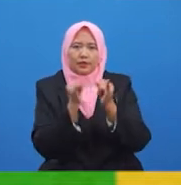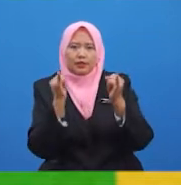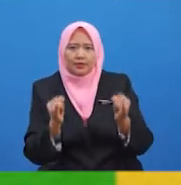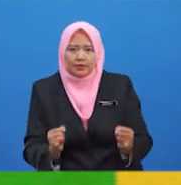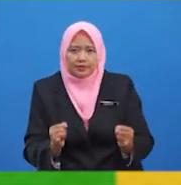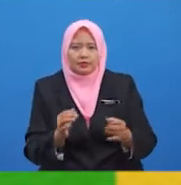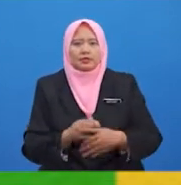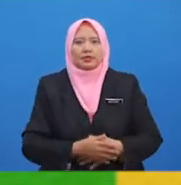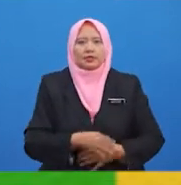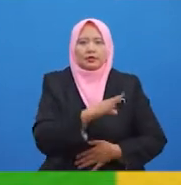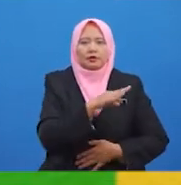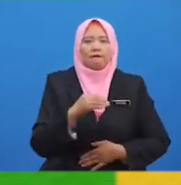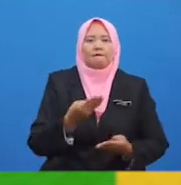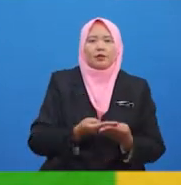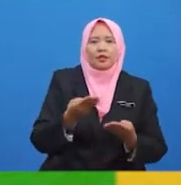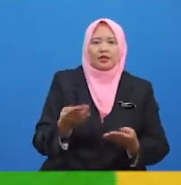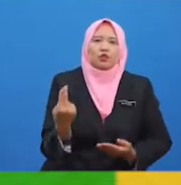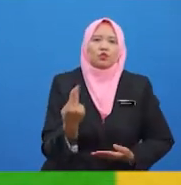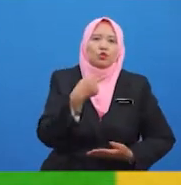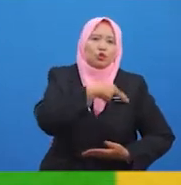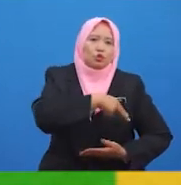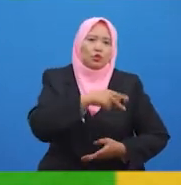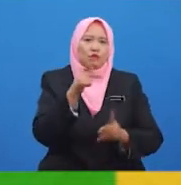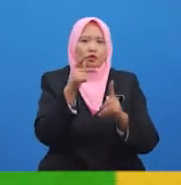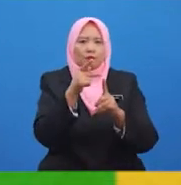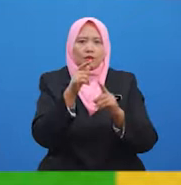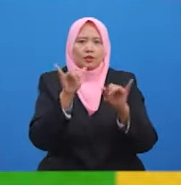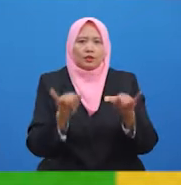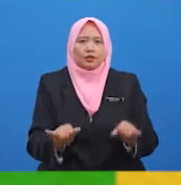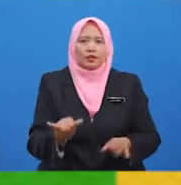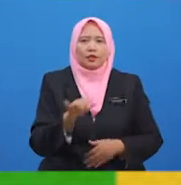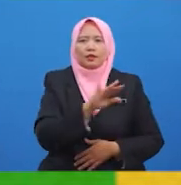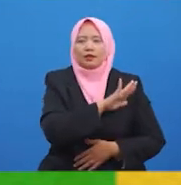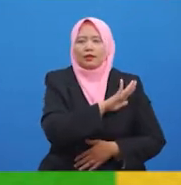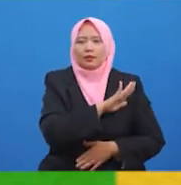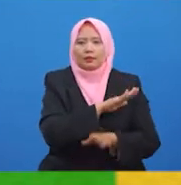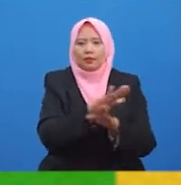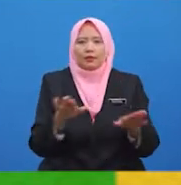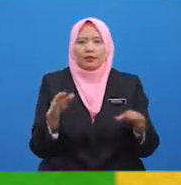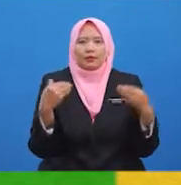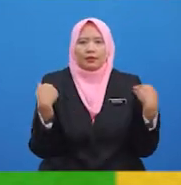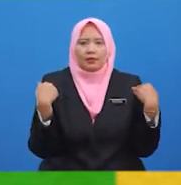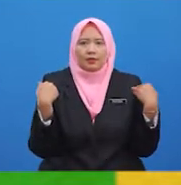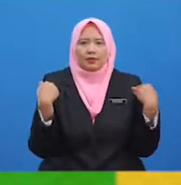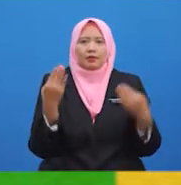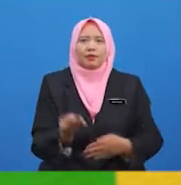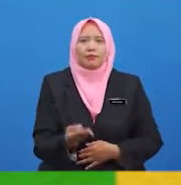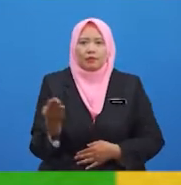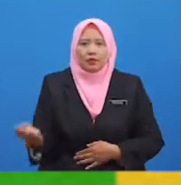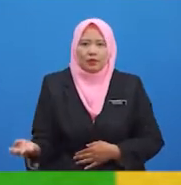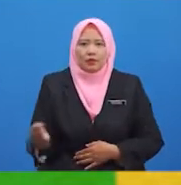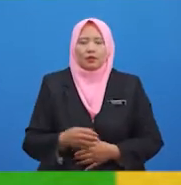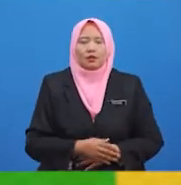barang dan memberi kemudahan kepada mereka yang tidak memiliki barang untuk